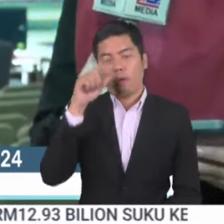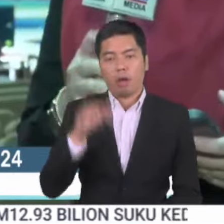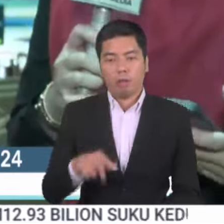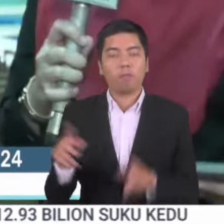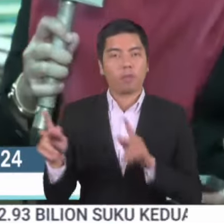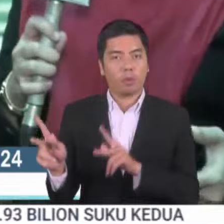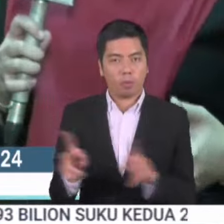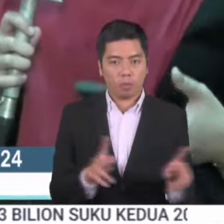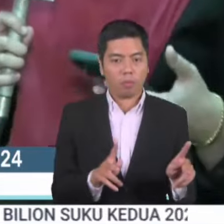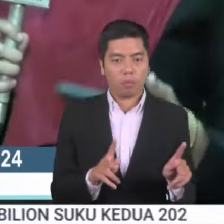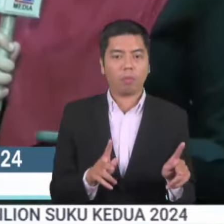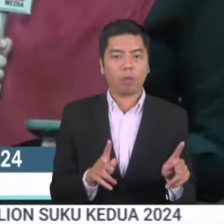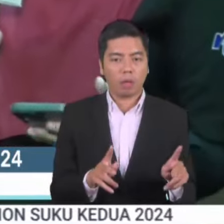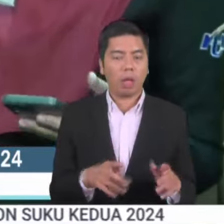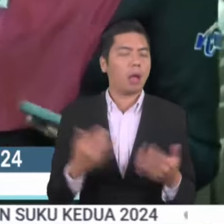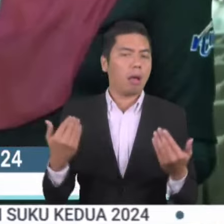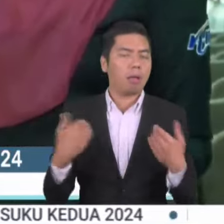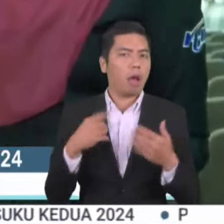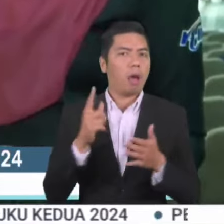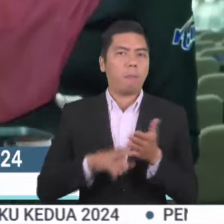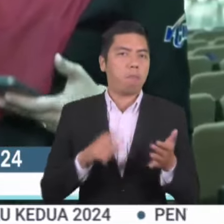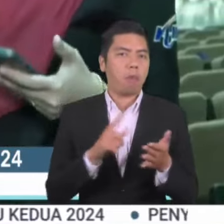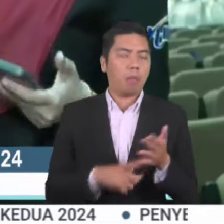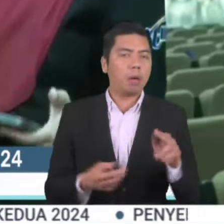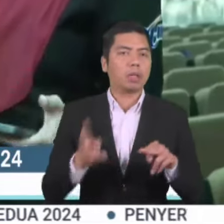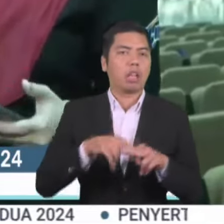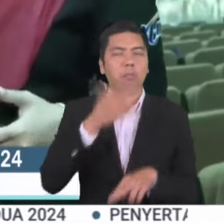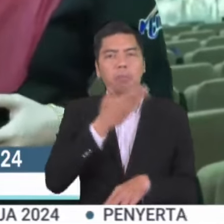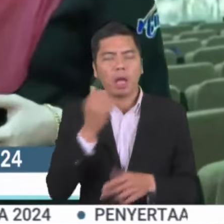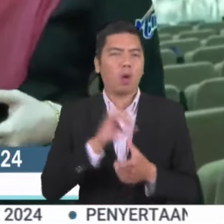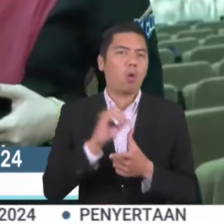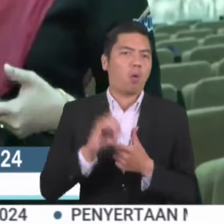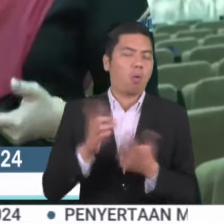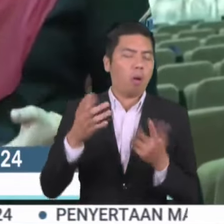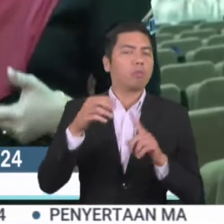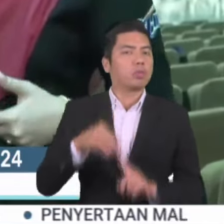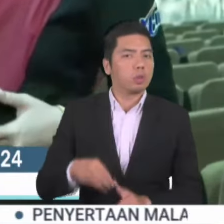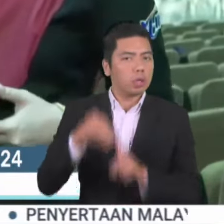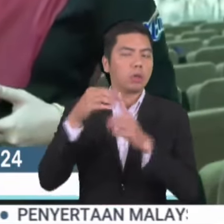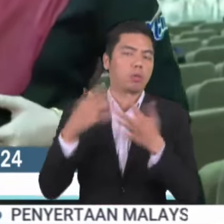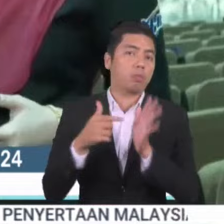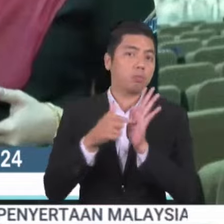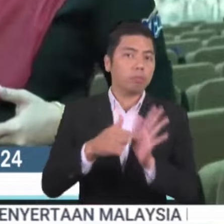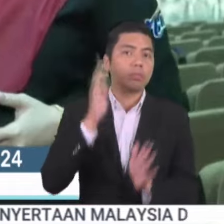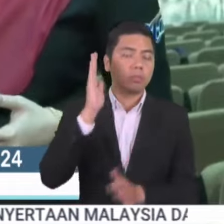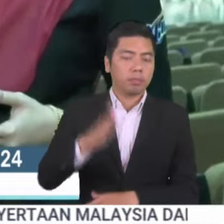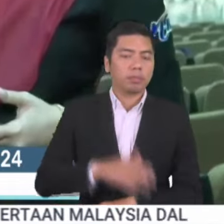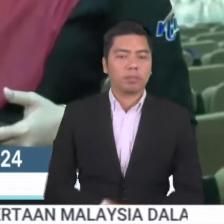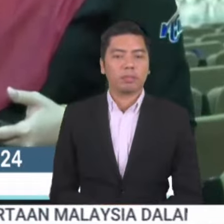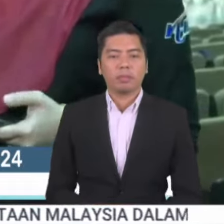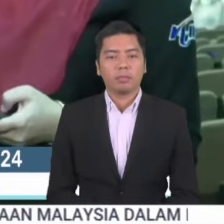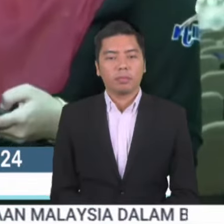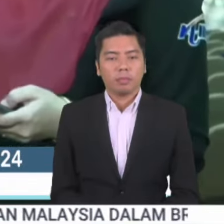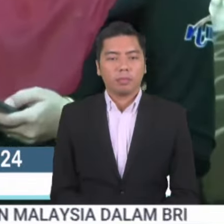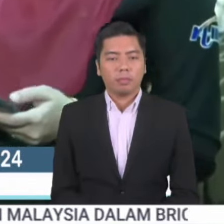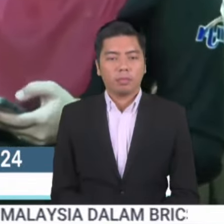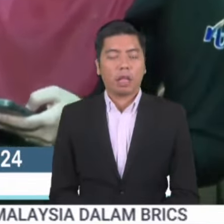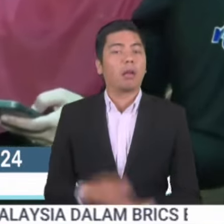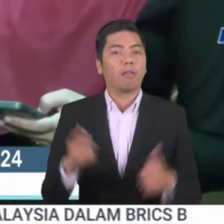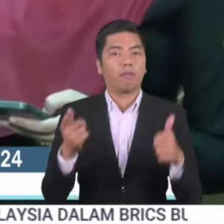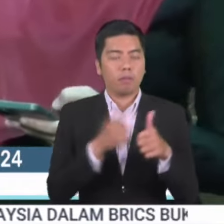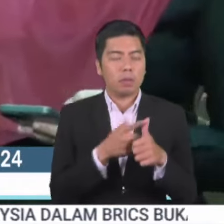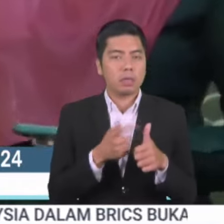MTHQA tahun ini kan Puan, mungkin ada penambahbaikan ataupun kelainan yang akan ditampilkan. Boleh Puan jelaskan? Okey, boleh. Baik. Yang pertamanya